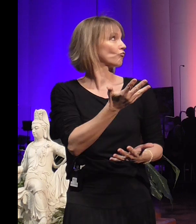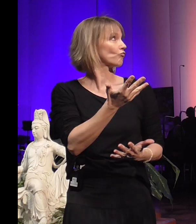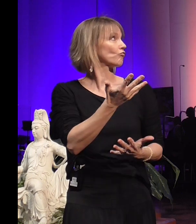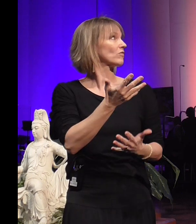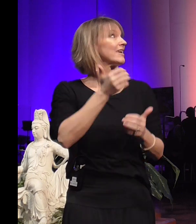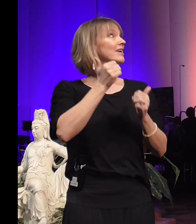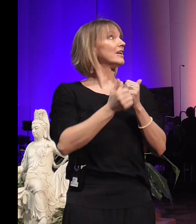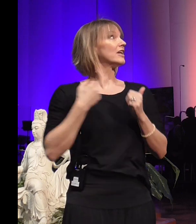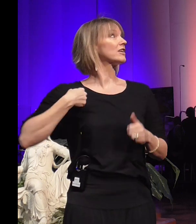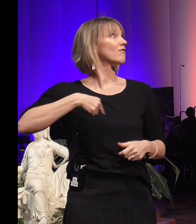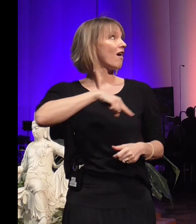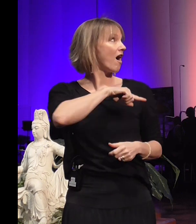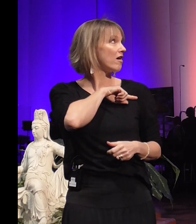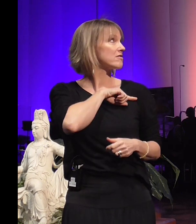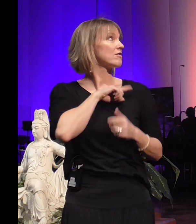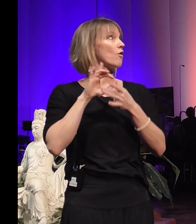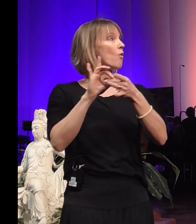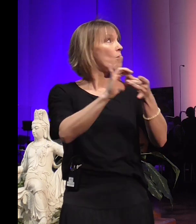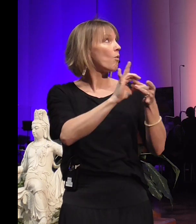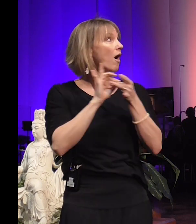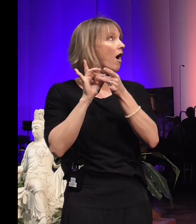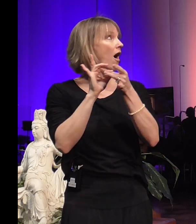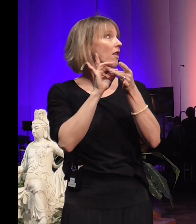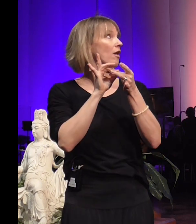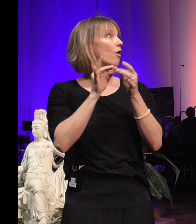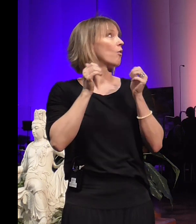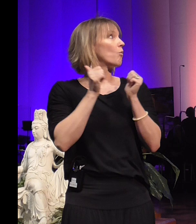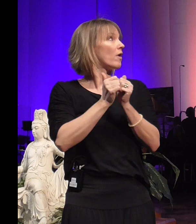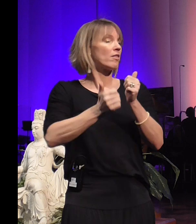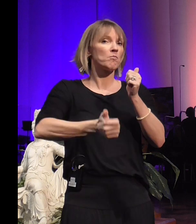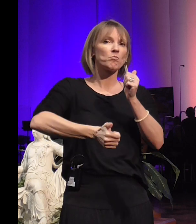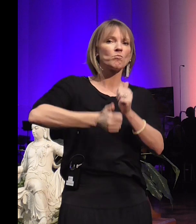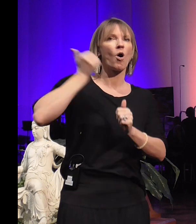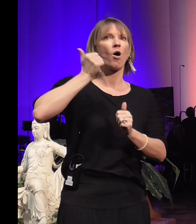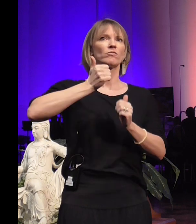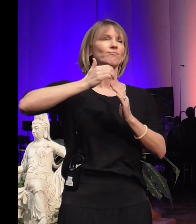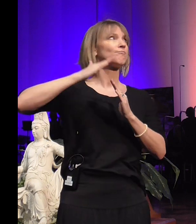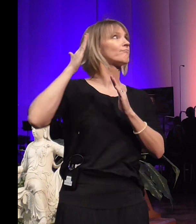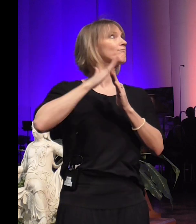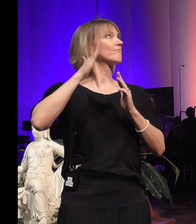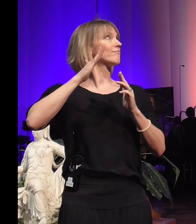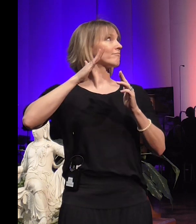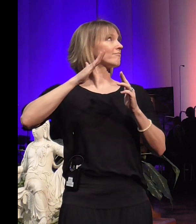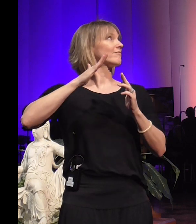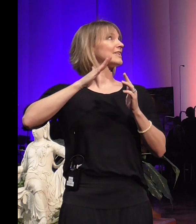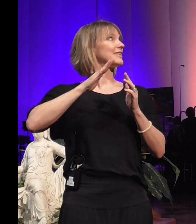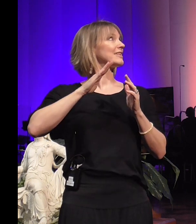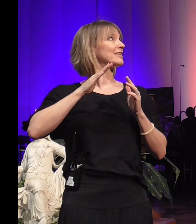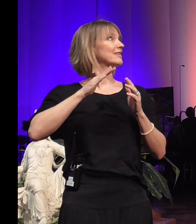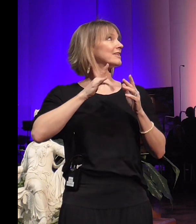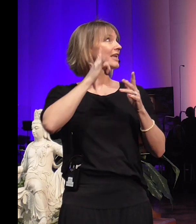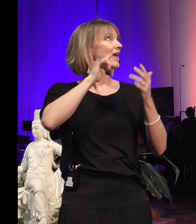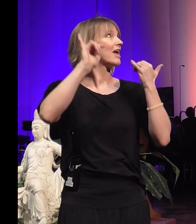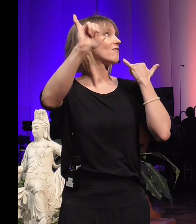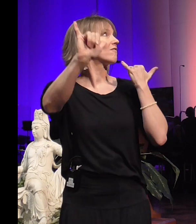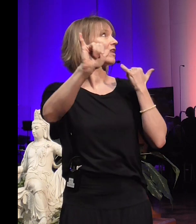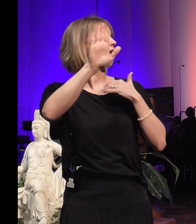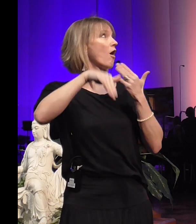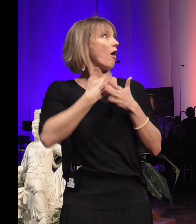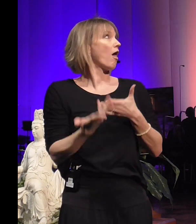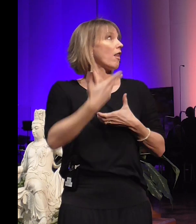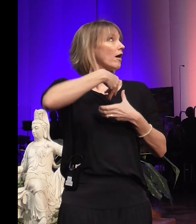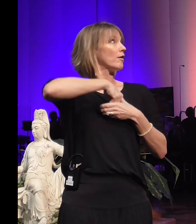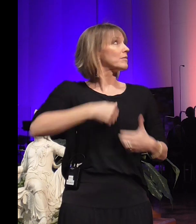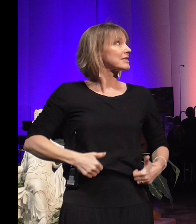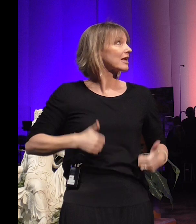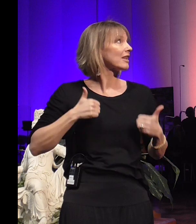Кожен із нас єдиний із самим безкінечним всеохоплюючим життям. Кожен